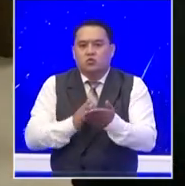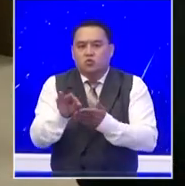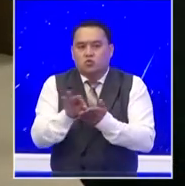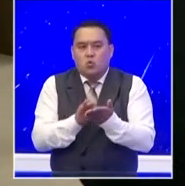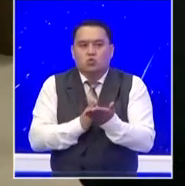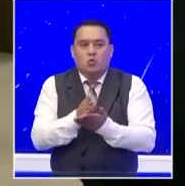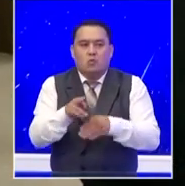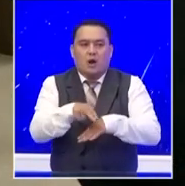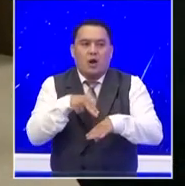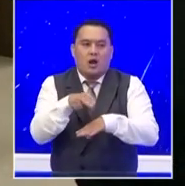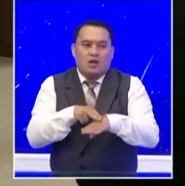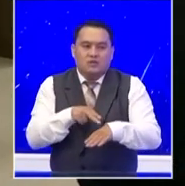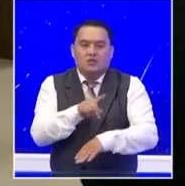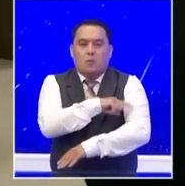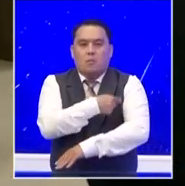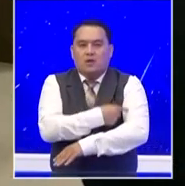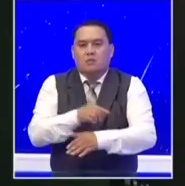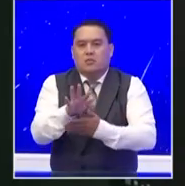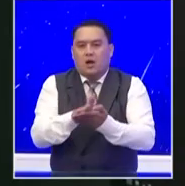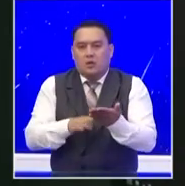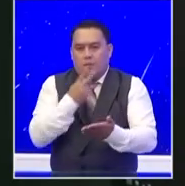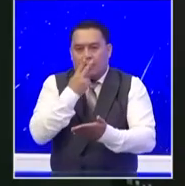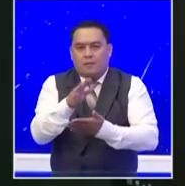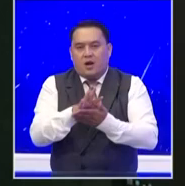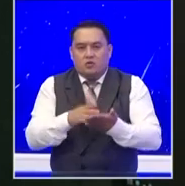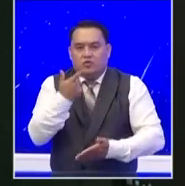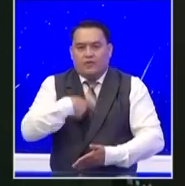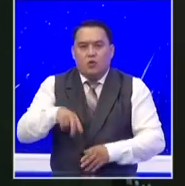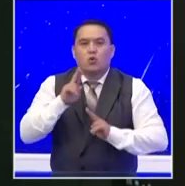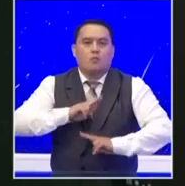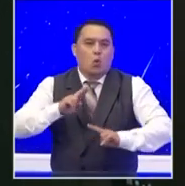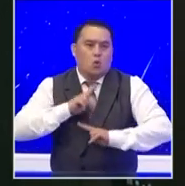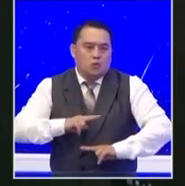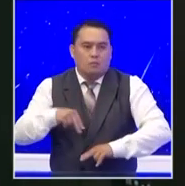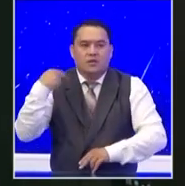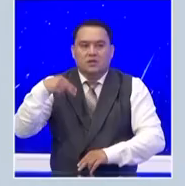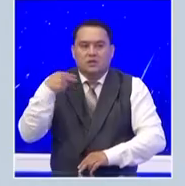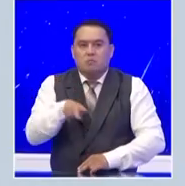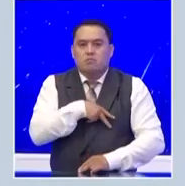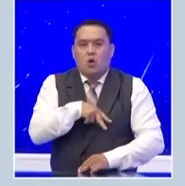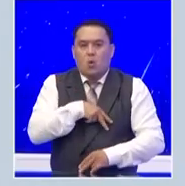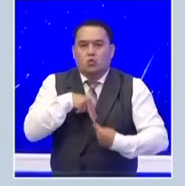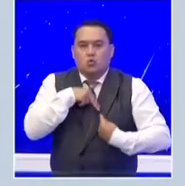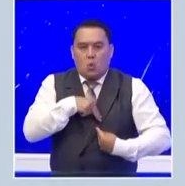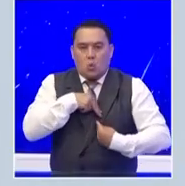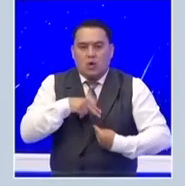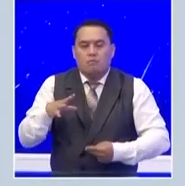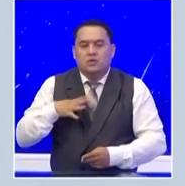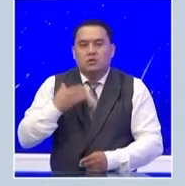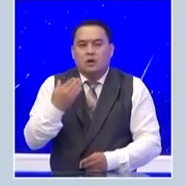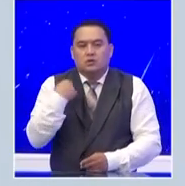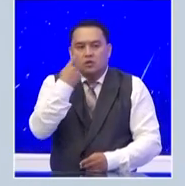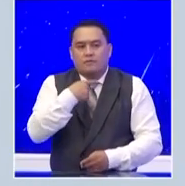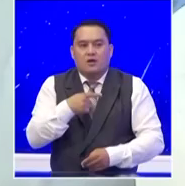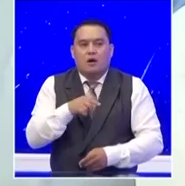службами, полицейскими и медиками продолжали и продолжают свою работу. Президентской медалью за упорный труд награждена